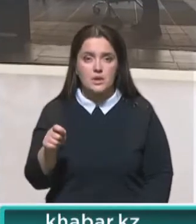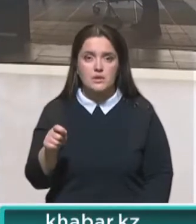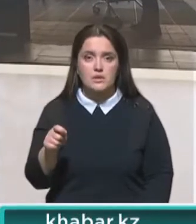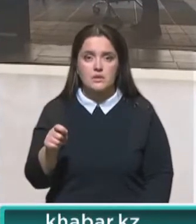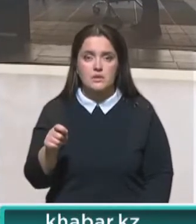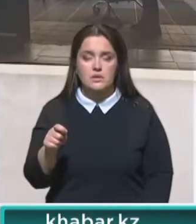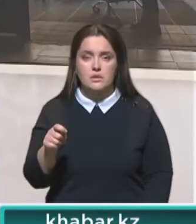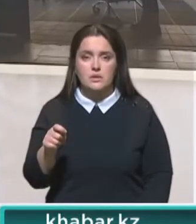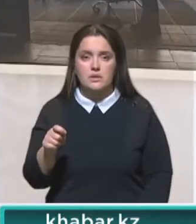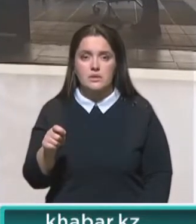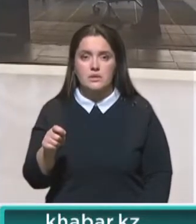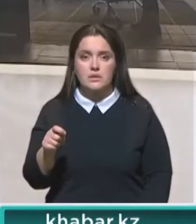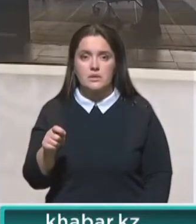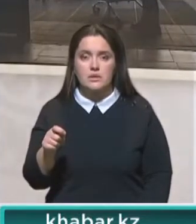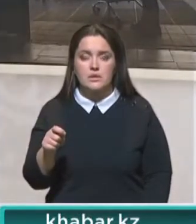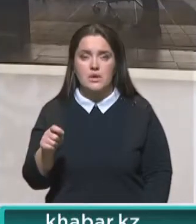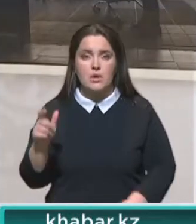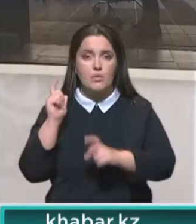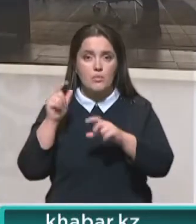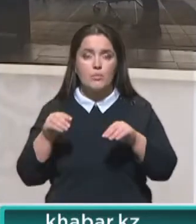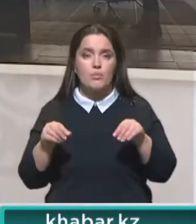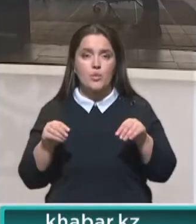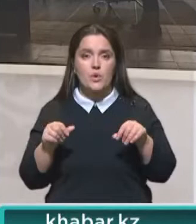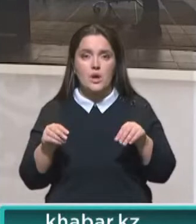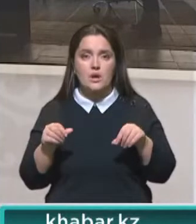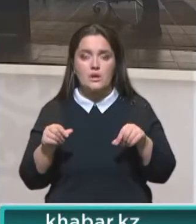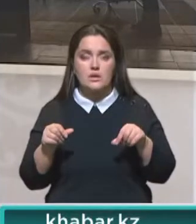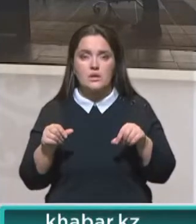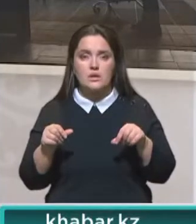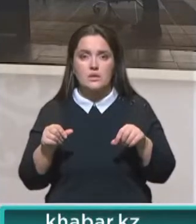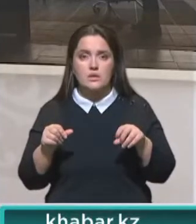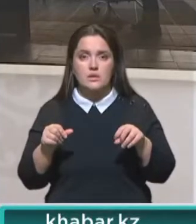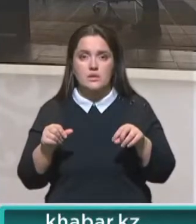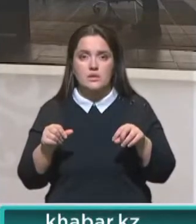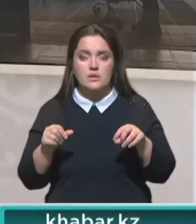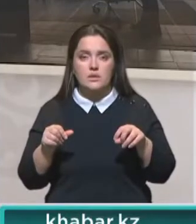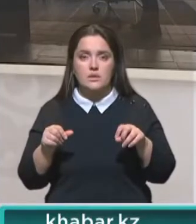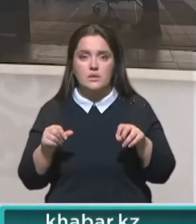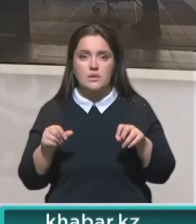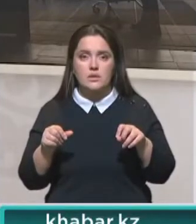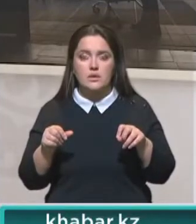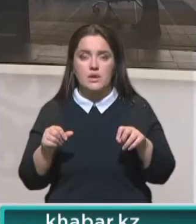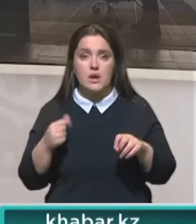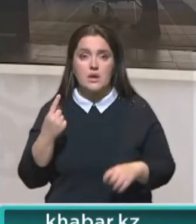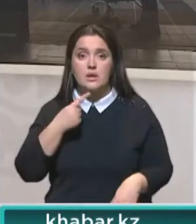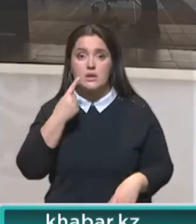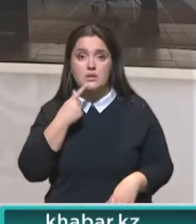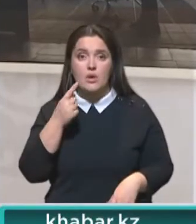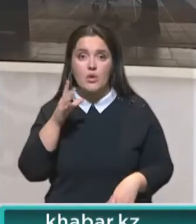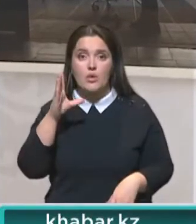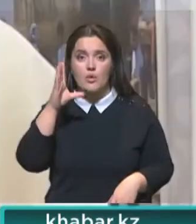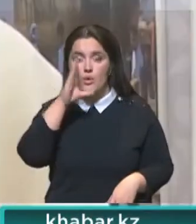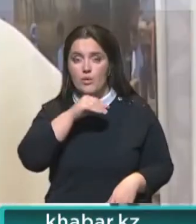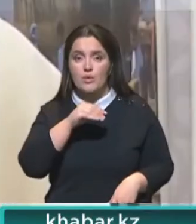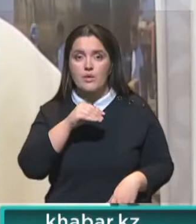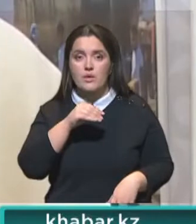нам огромную фуру, только муки. Мы ее разгрузили всю. И в этот момент один из фотографов успел поймать очень красивый